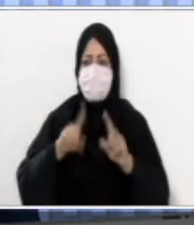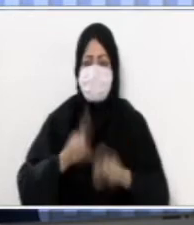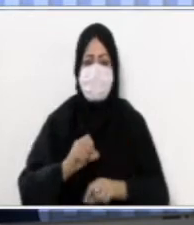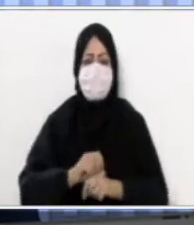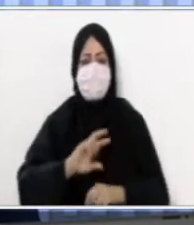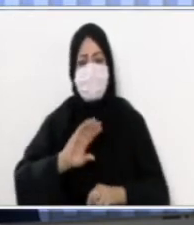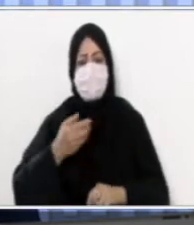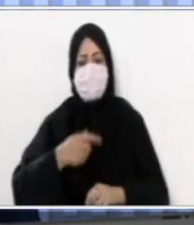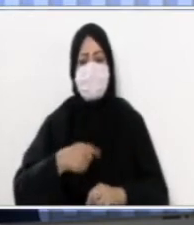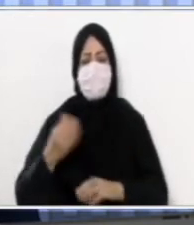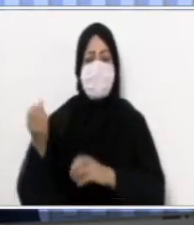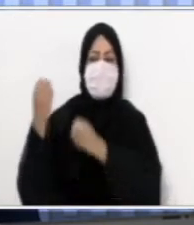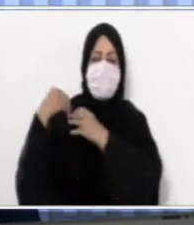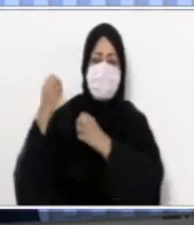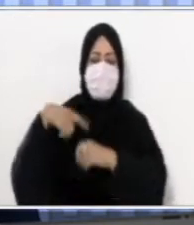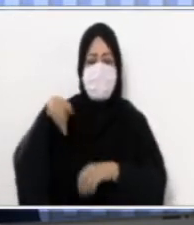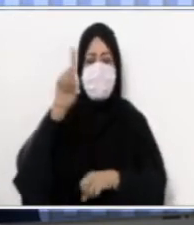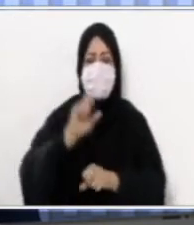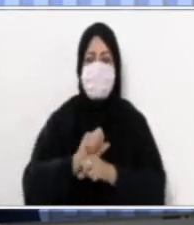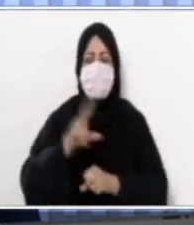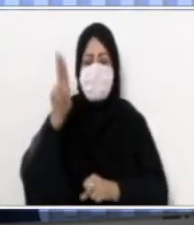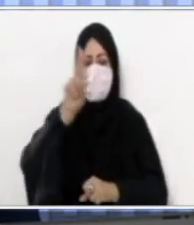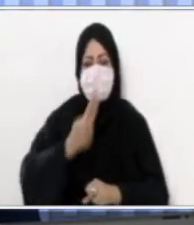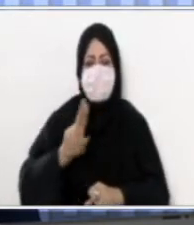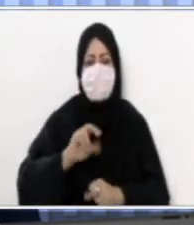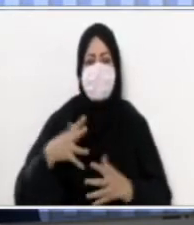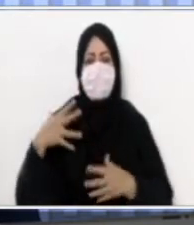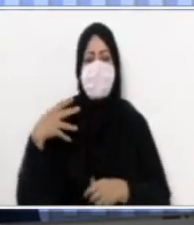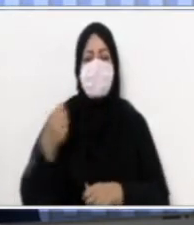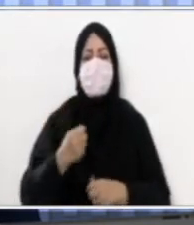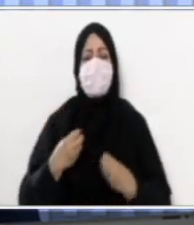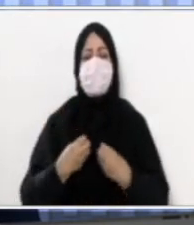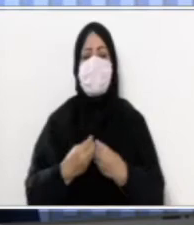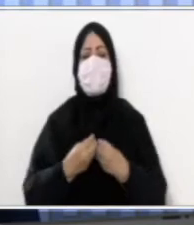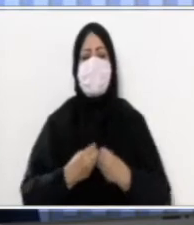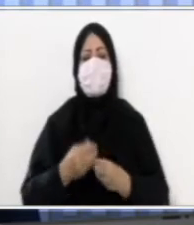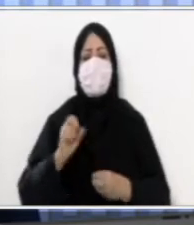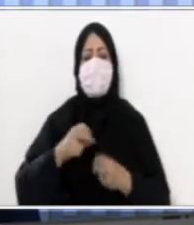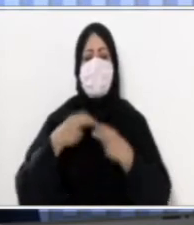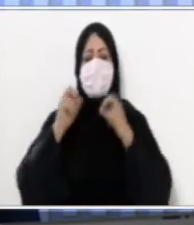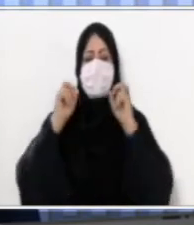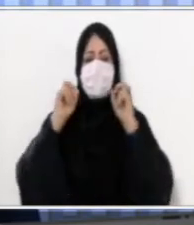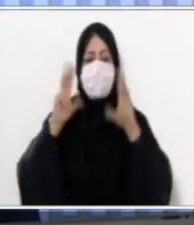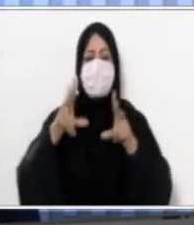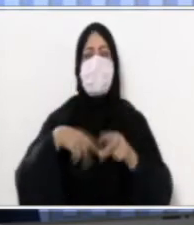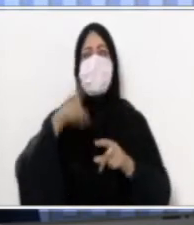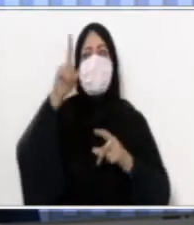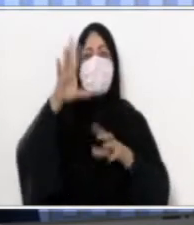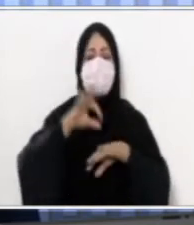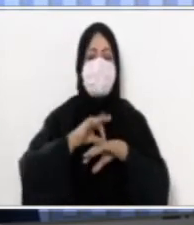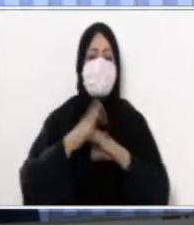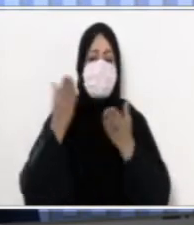يجعلنا وإياكم من المقبولين في هذا الشهر الكريم، وأن يعتق رقابنا ورقاب